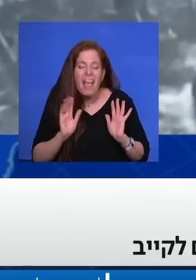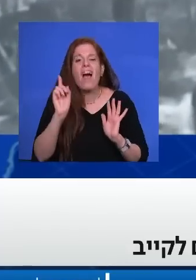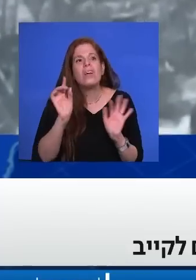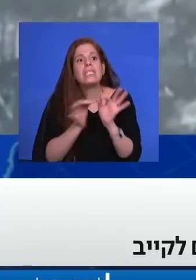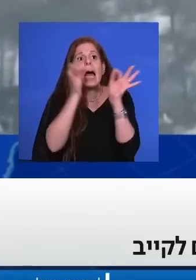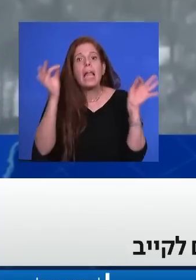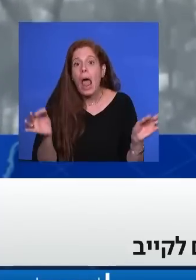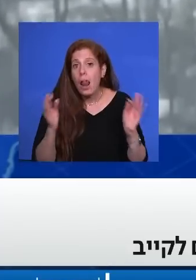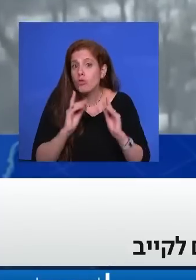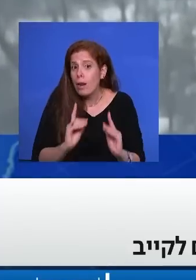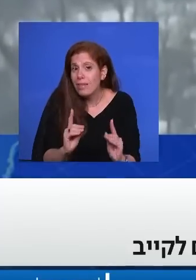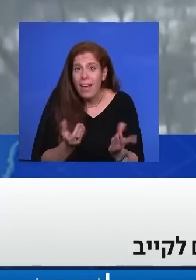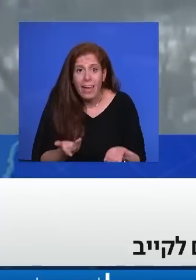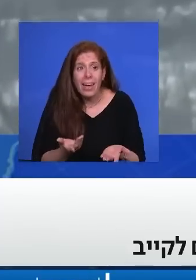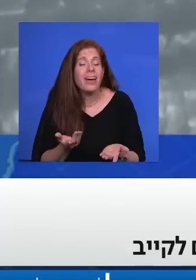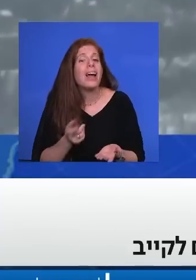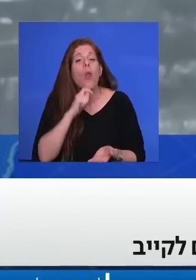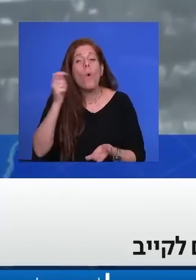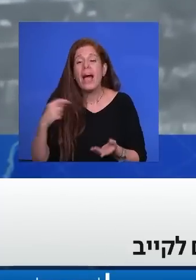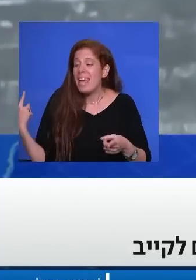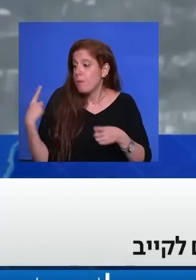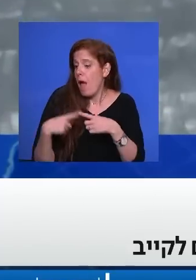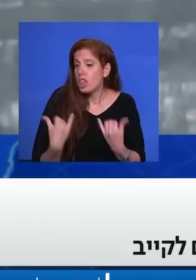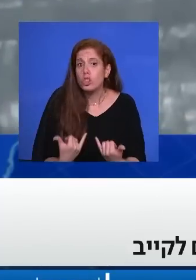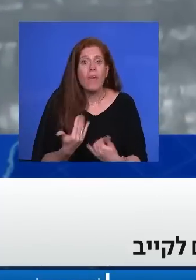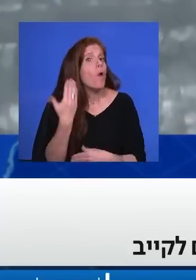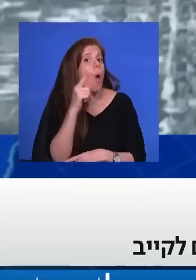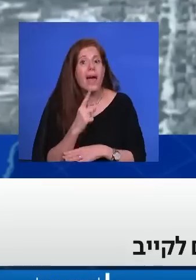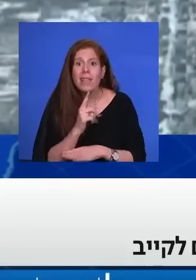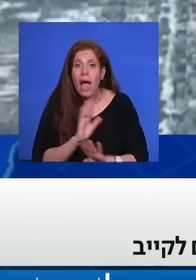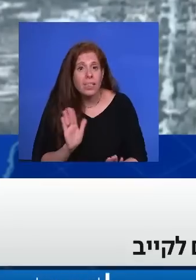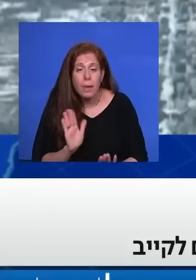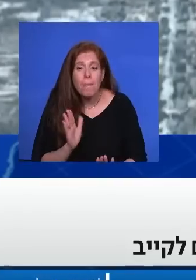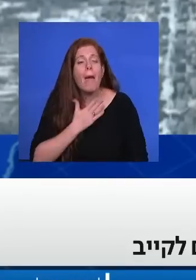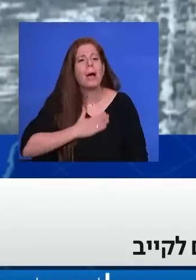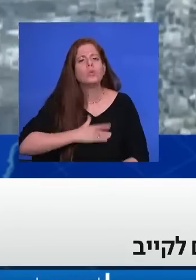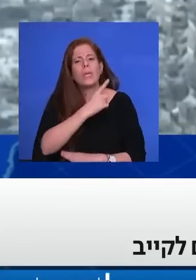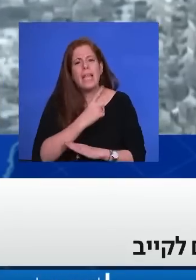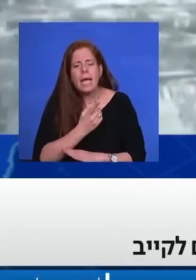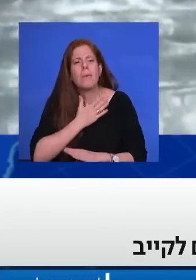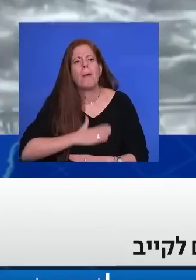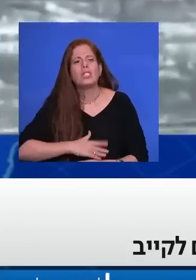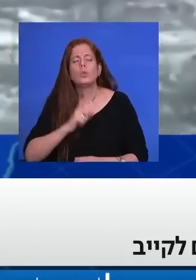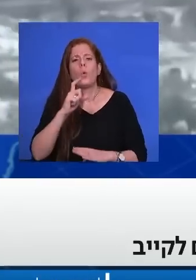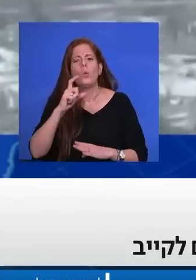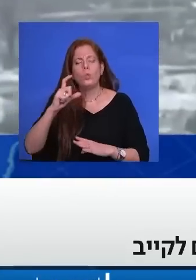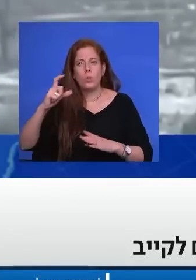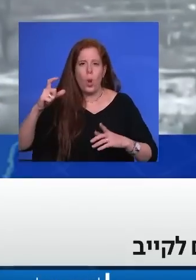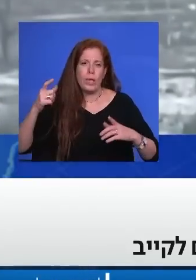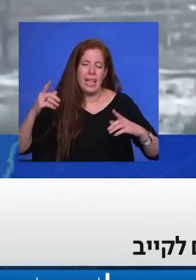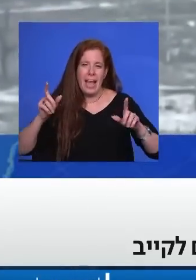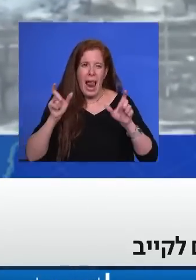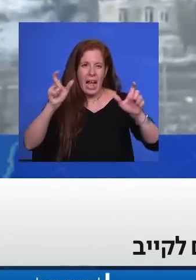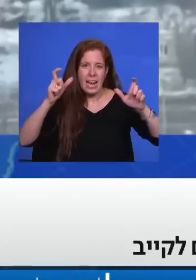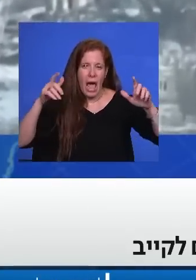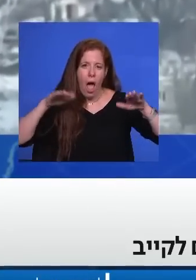כל, לא היה לאוקראינים עד עכשיו טנקים, הם רצו טנקים, הם רצו סוללות להגנה אווירית, קיבלו סוללות להגנה אווירית,